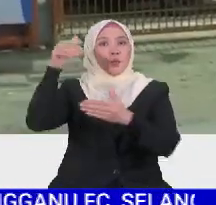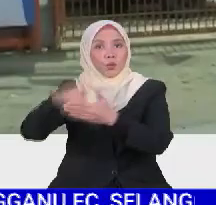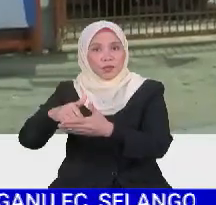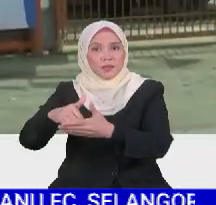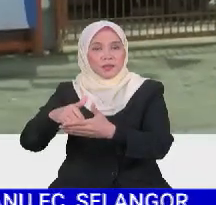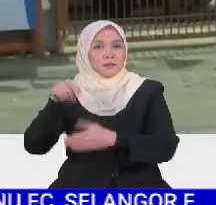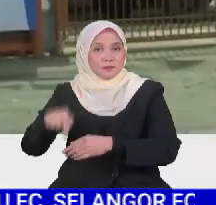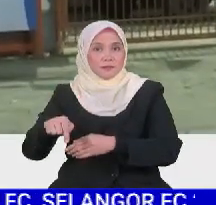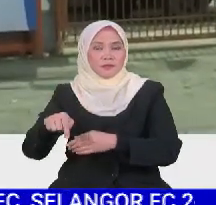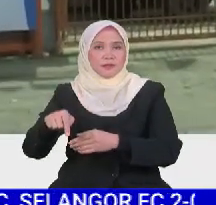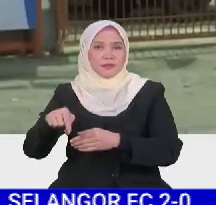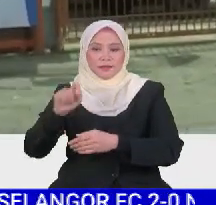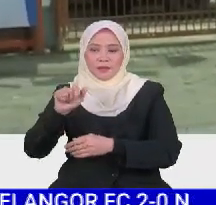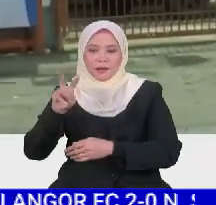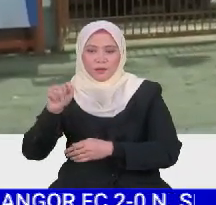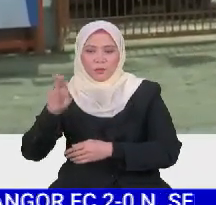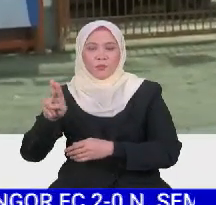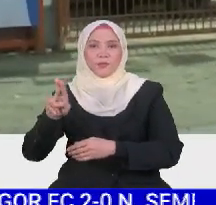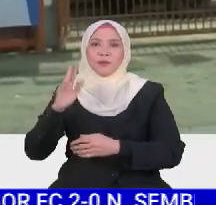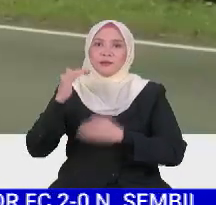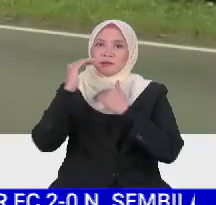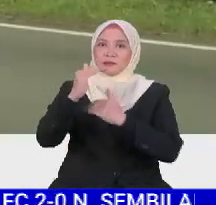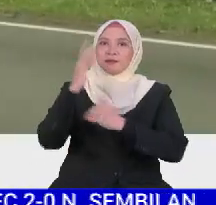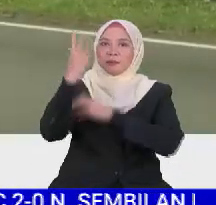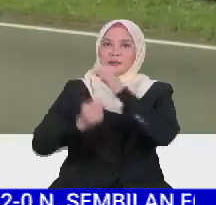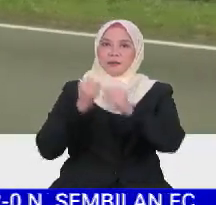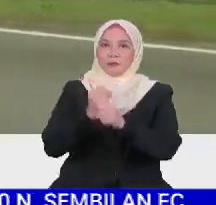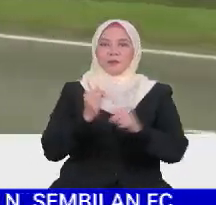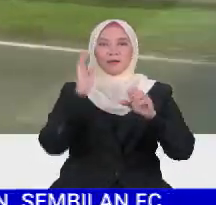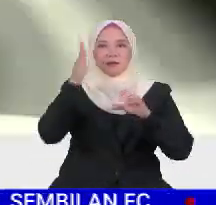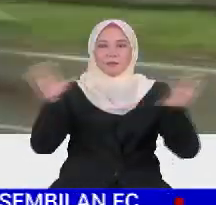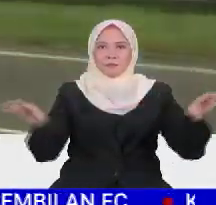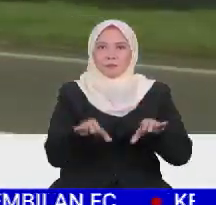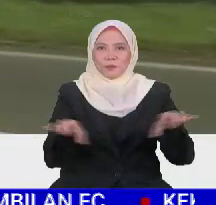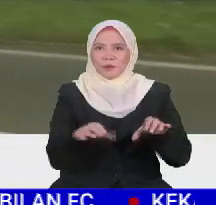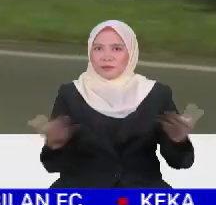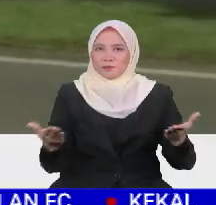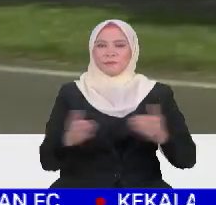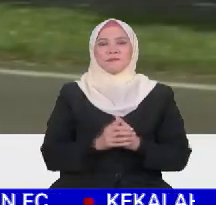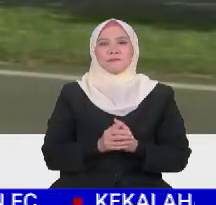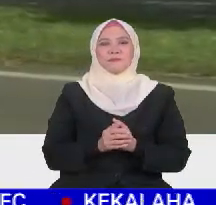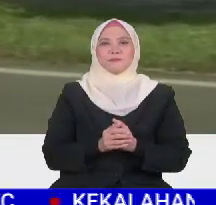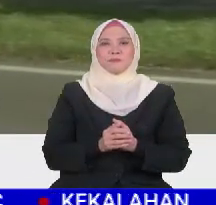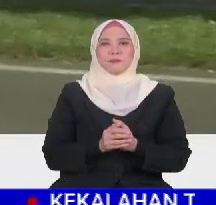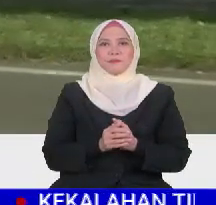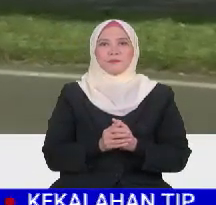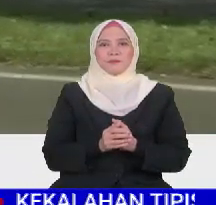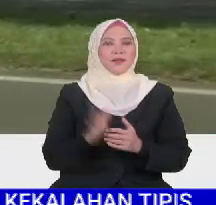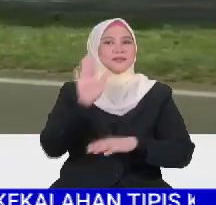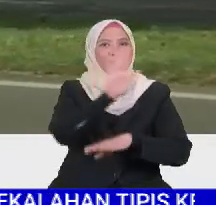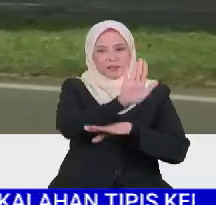tahun ini saya akan membuat dan atau melancarkan segala-gala itu